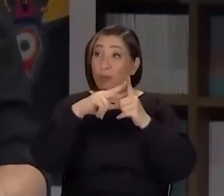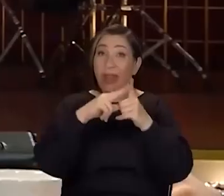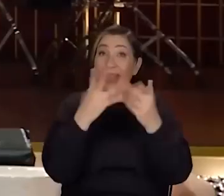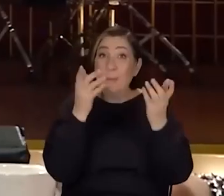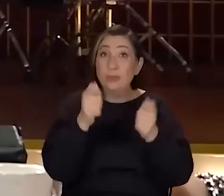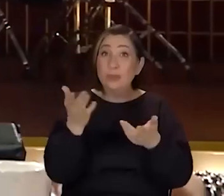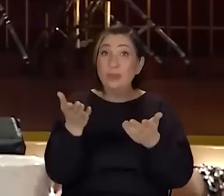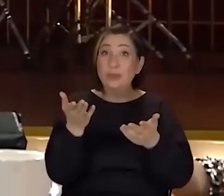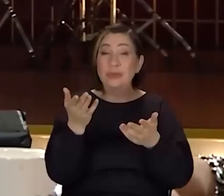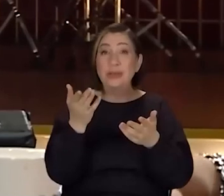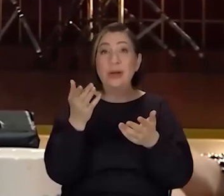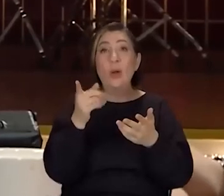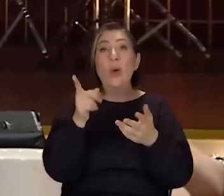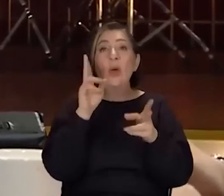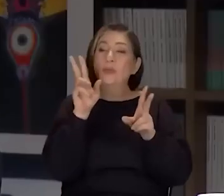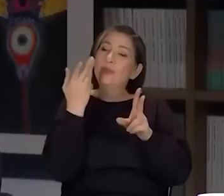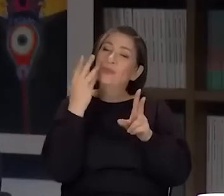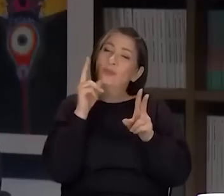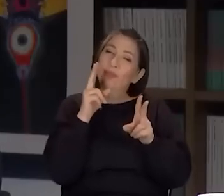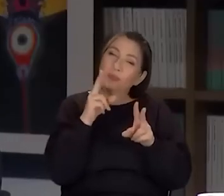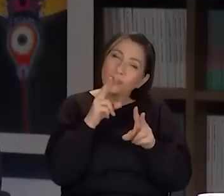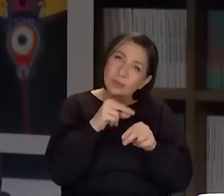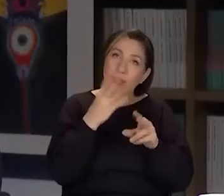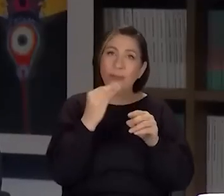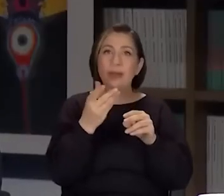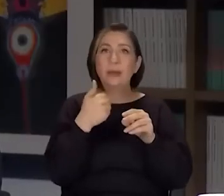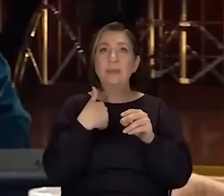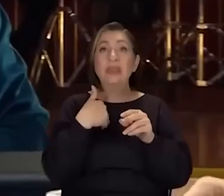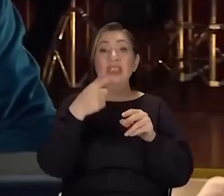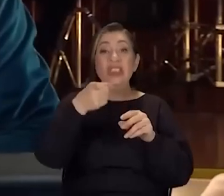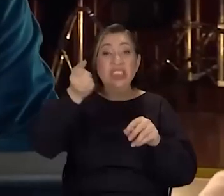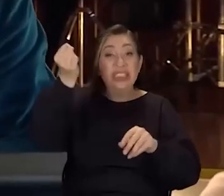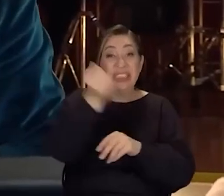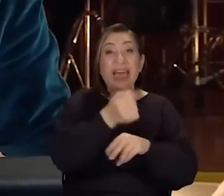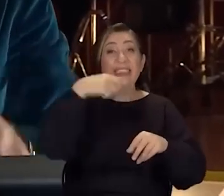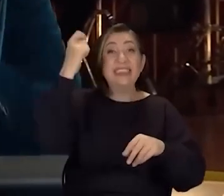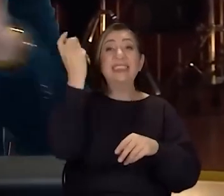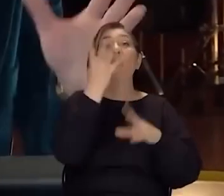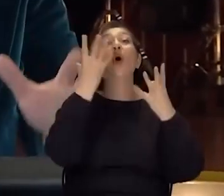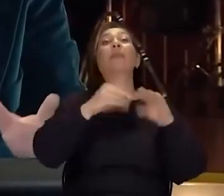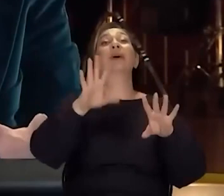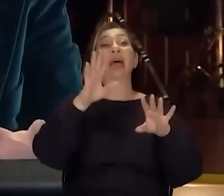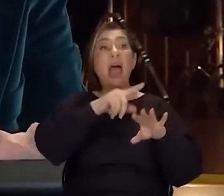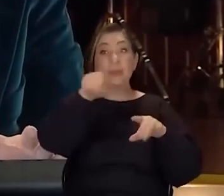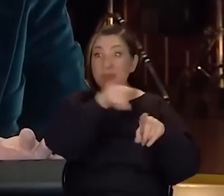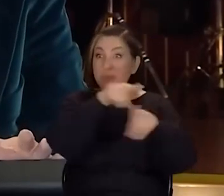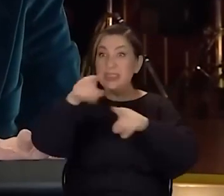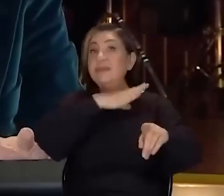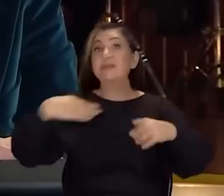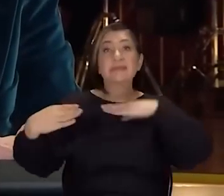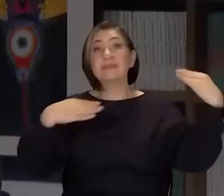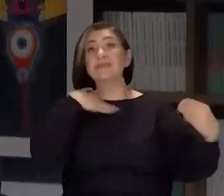şey yapıyorsun ben ya. Ben mesela öyle uyuyabiliyorum. Ya ben cinayet dizisi olmadan uyuyamıyorum. Herkesin birbirini kesmesi